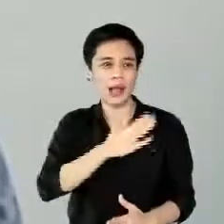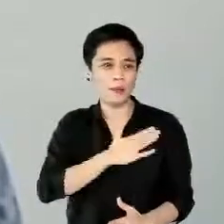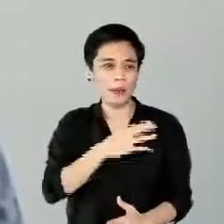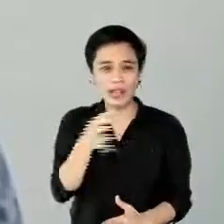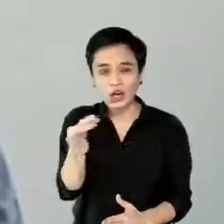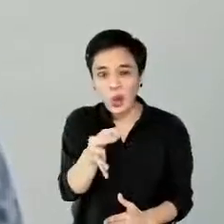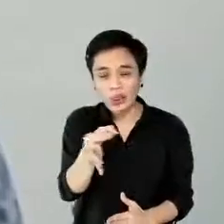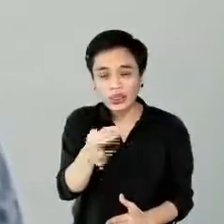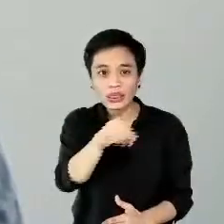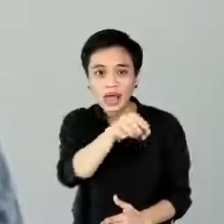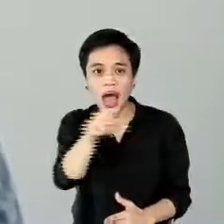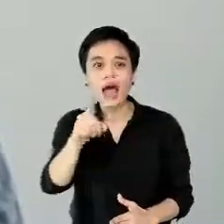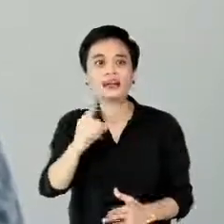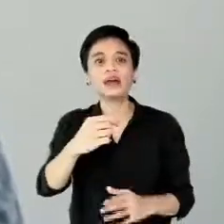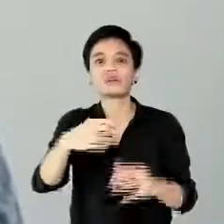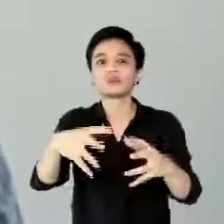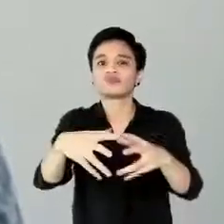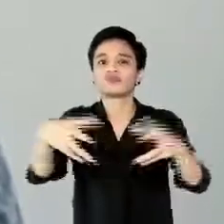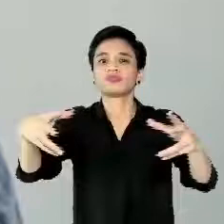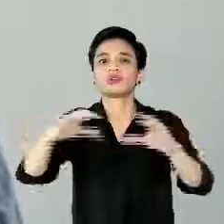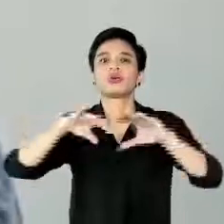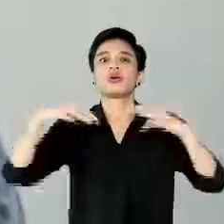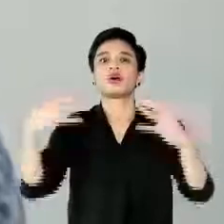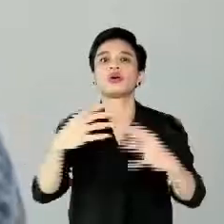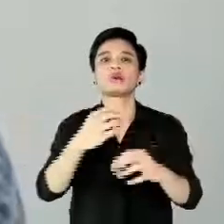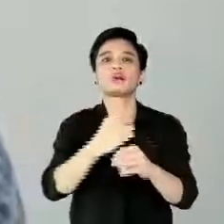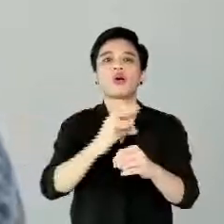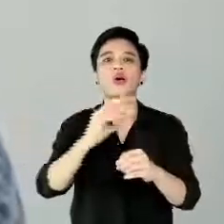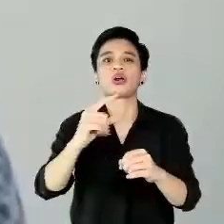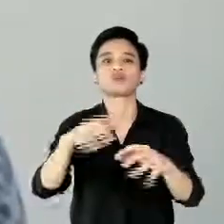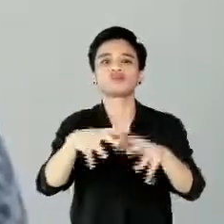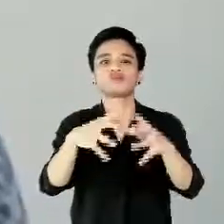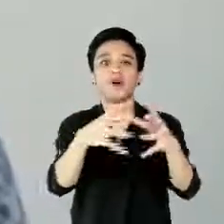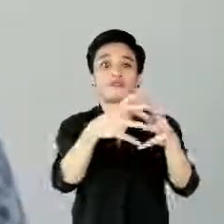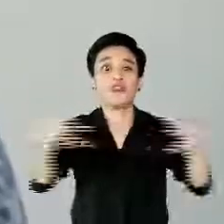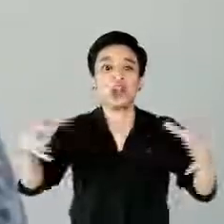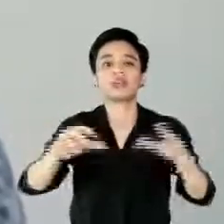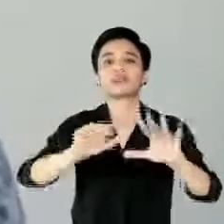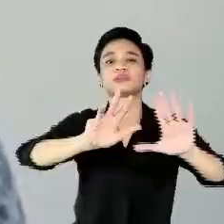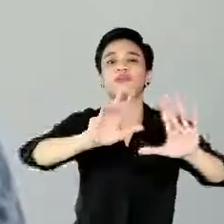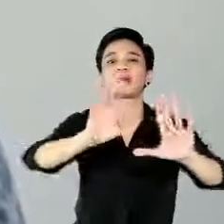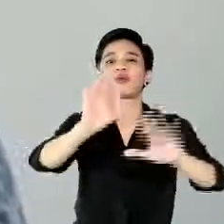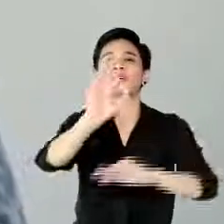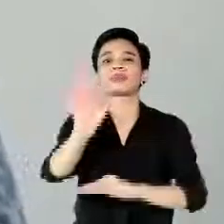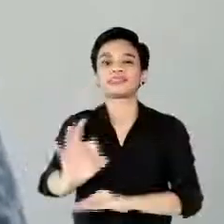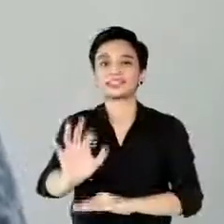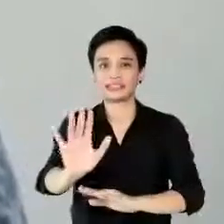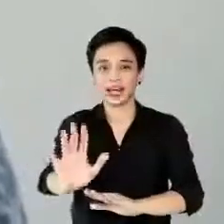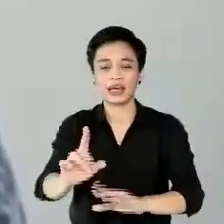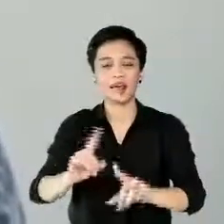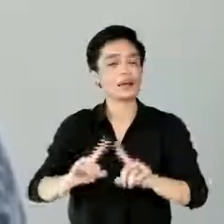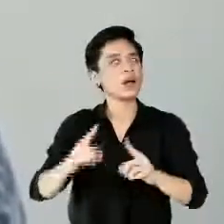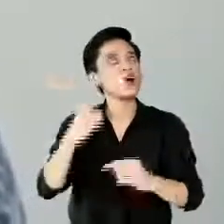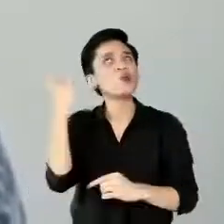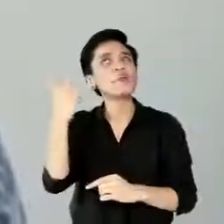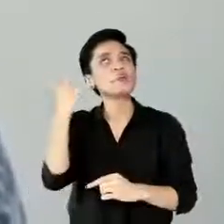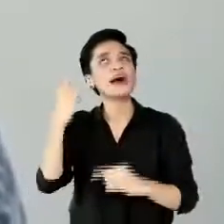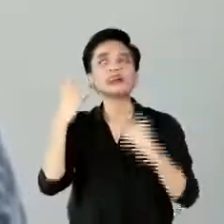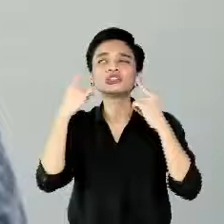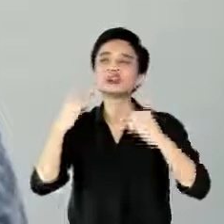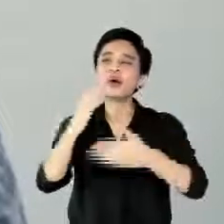sudah mendekati 90% ya Tapi secara umum setelah Jawa Tengah kita Mas